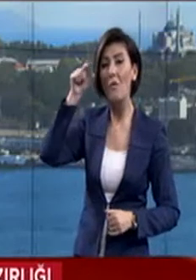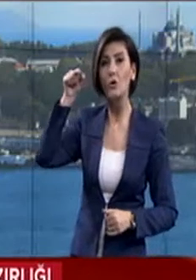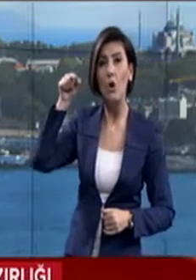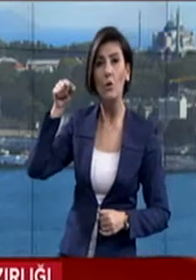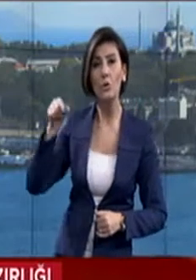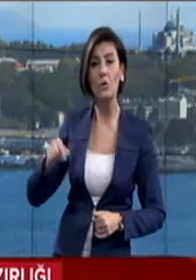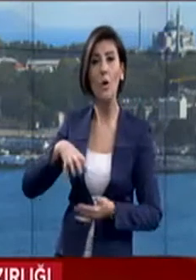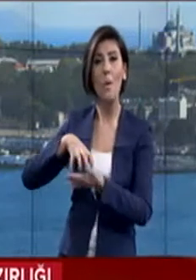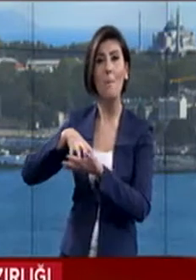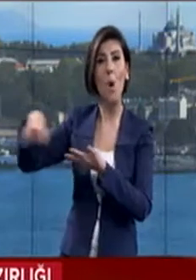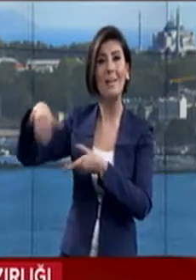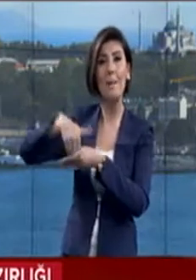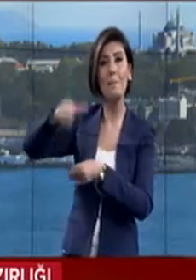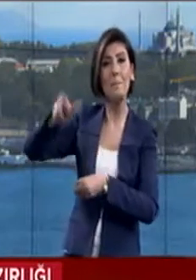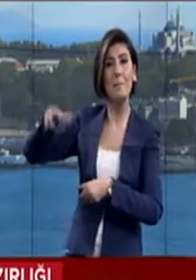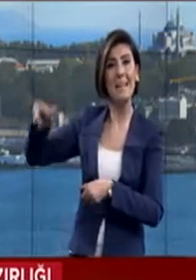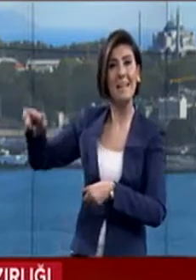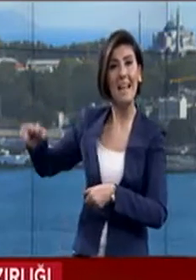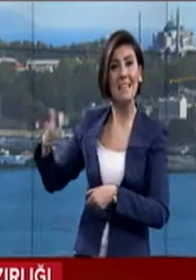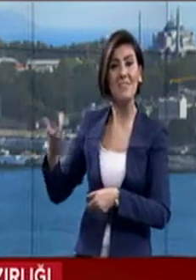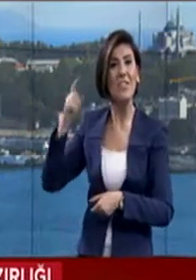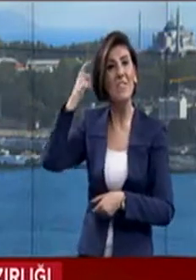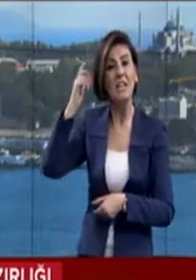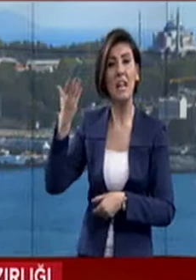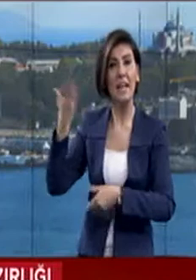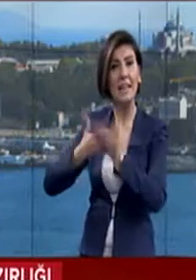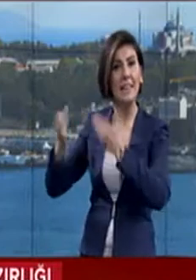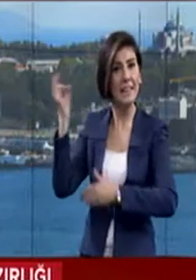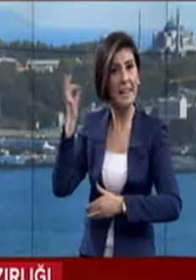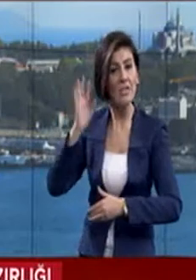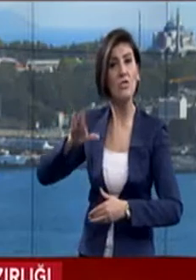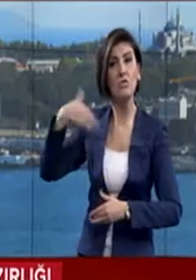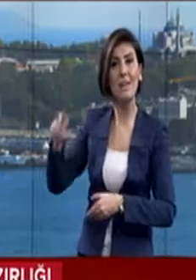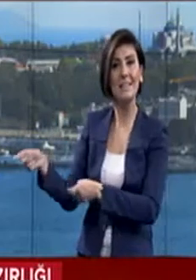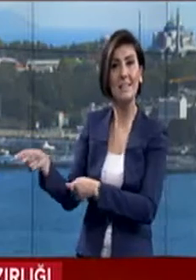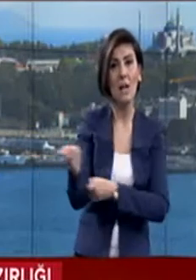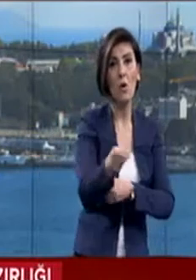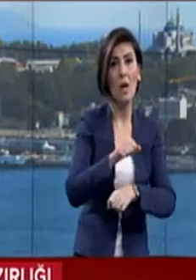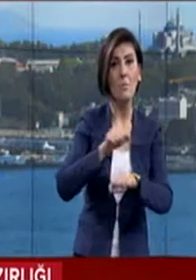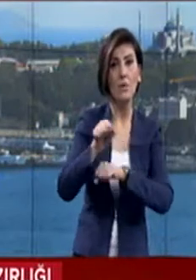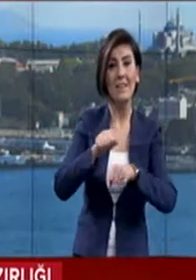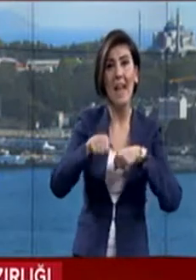Davutoğlu bölge milletvekillerinin görüşlerini dinleyecek ve terörle mücadele eylem planına